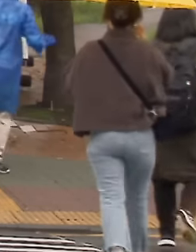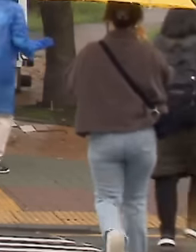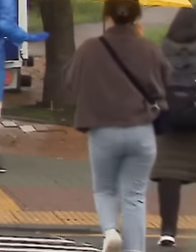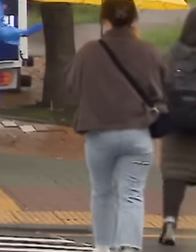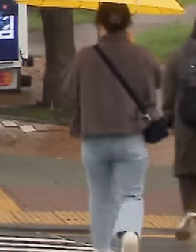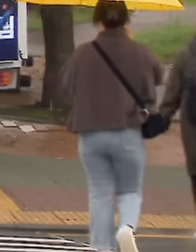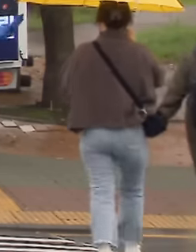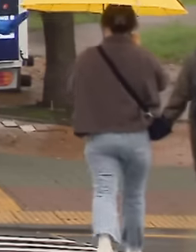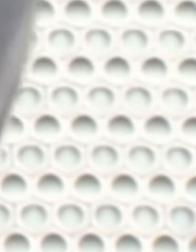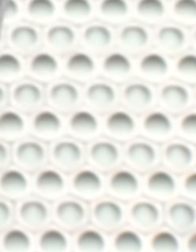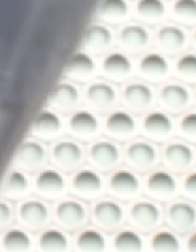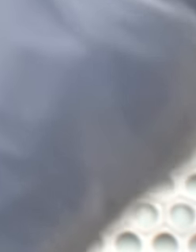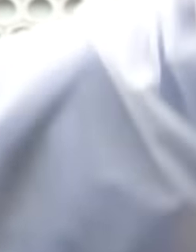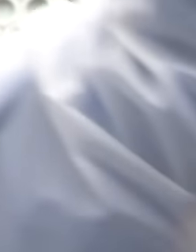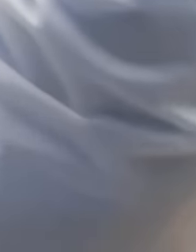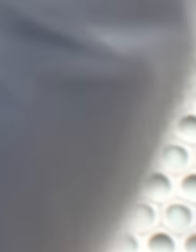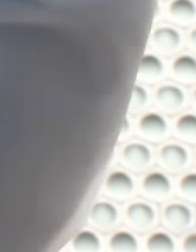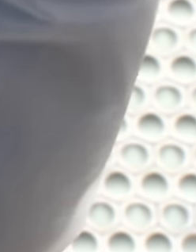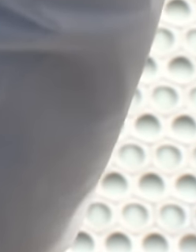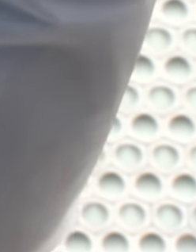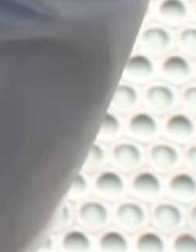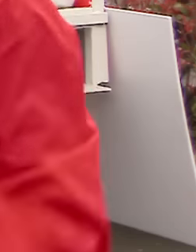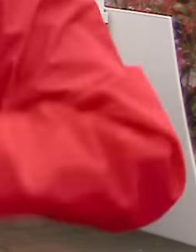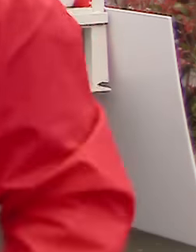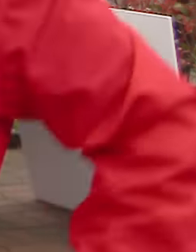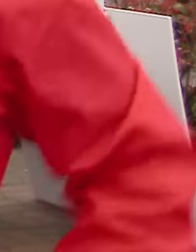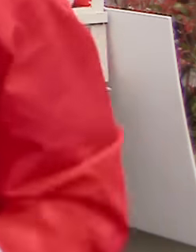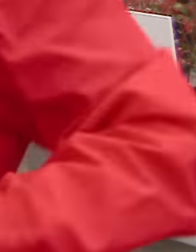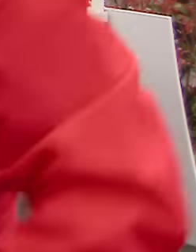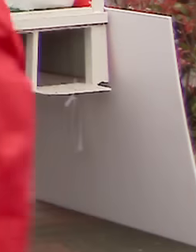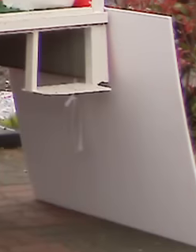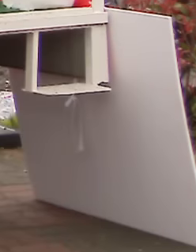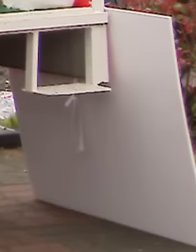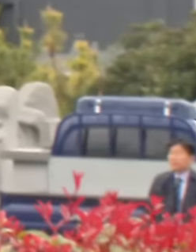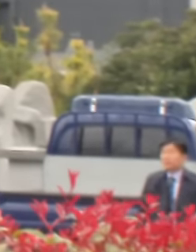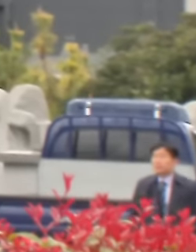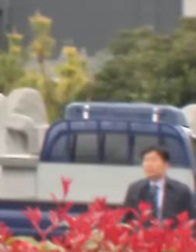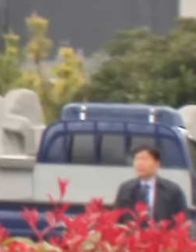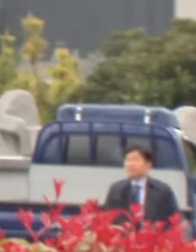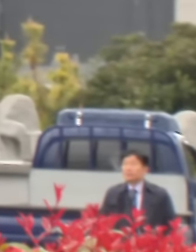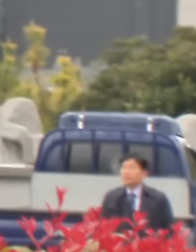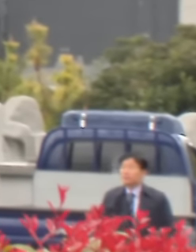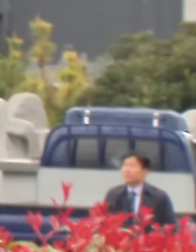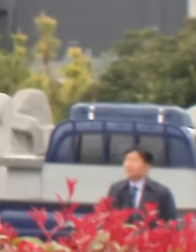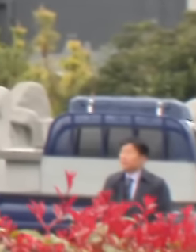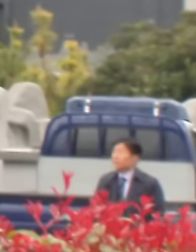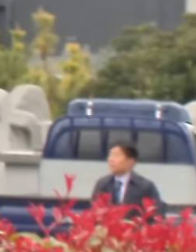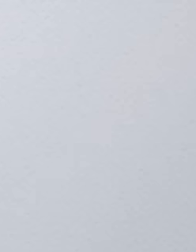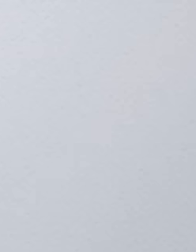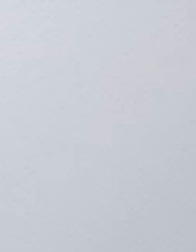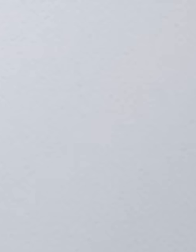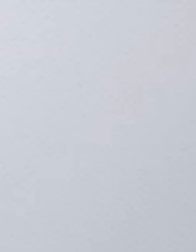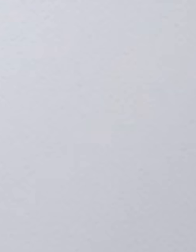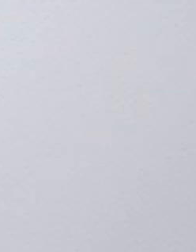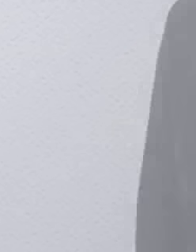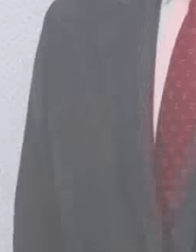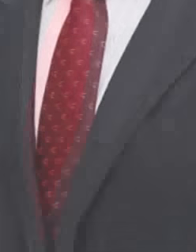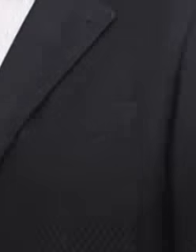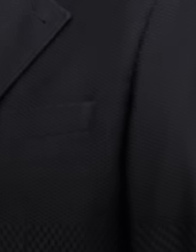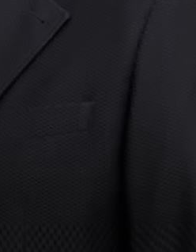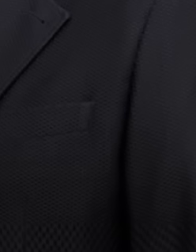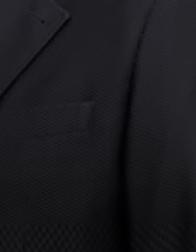제주시 갑 선거구에서는 더불어민주당 후보와 국민의 힘 후보가 맞대결을 펼치고 있습니다